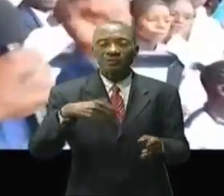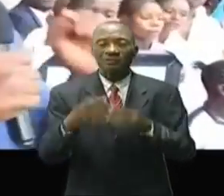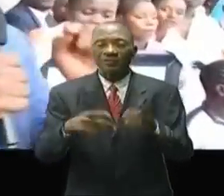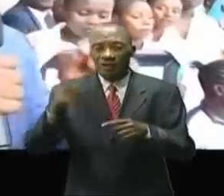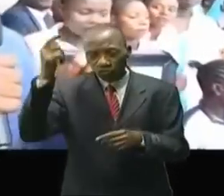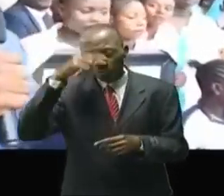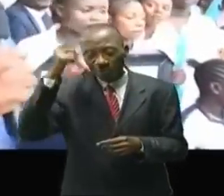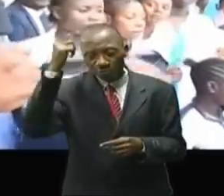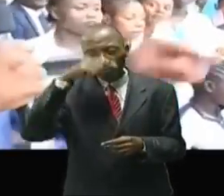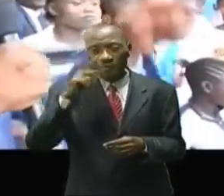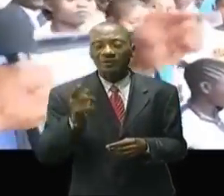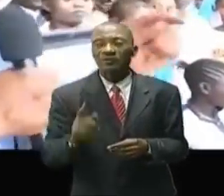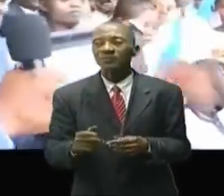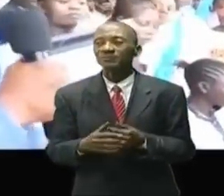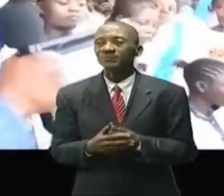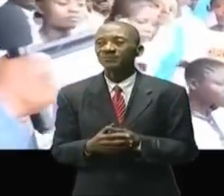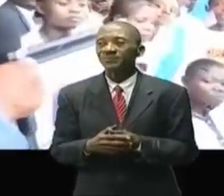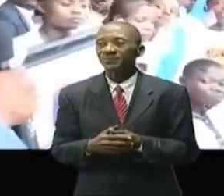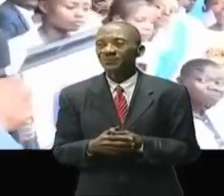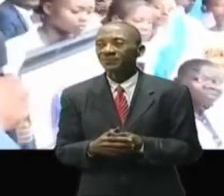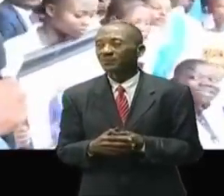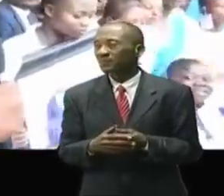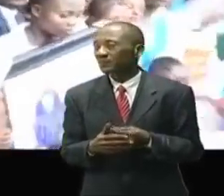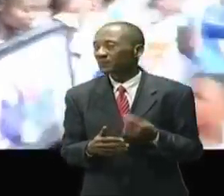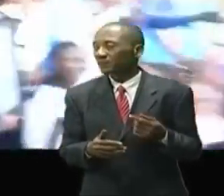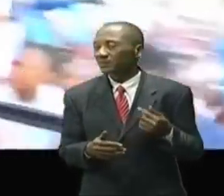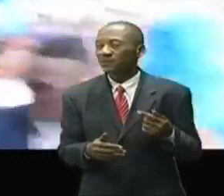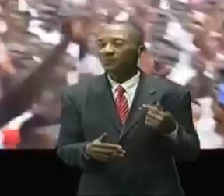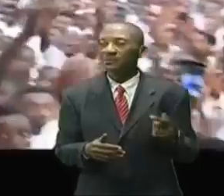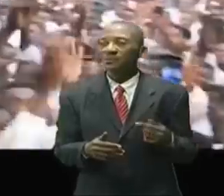un gouverneur de province parmi vous.